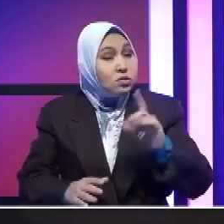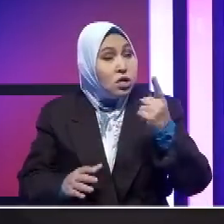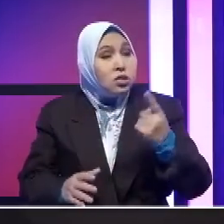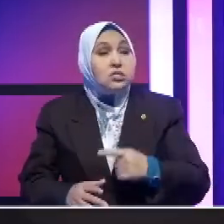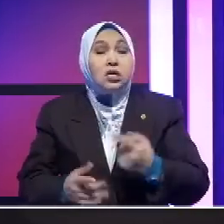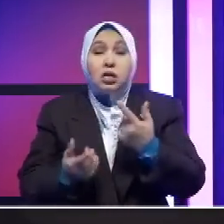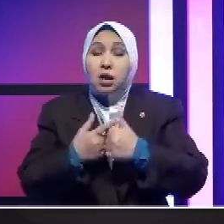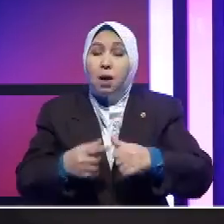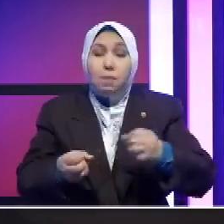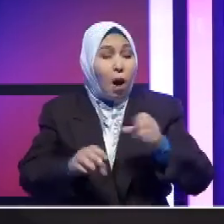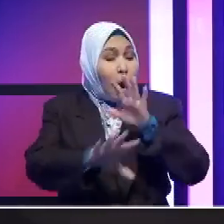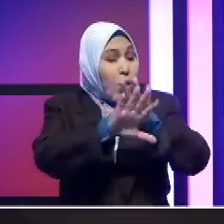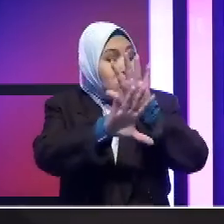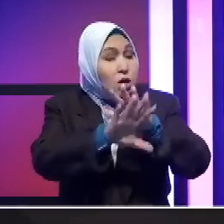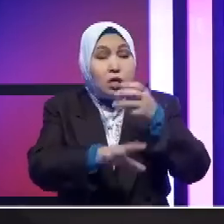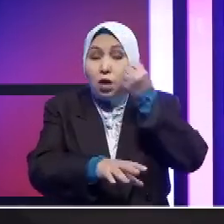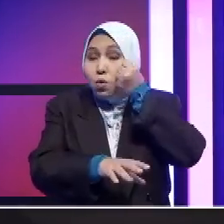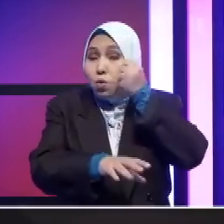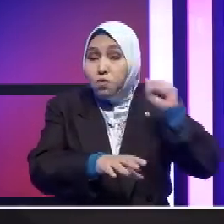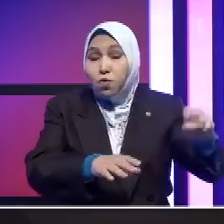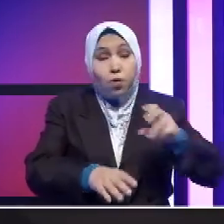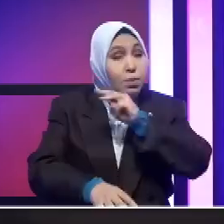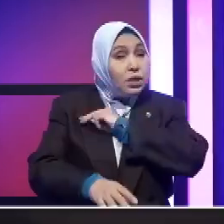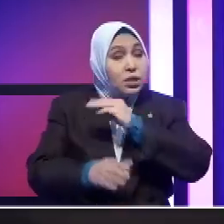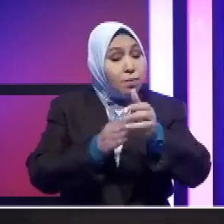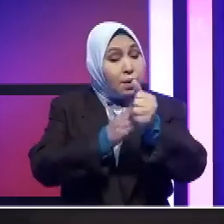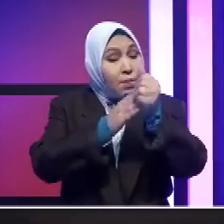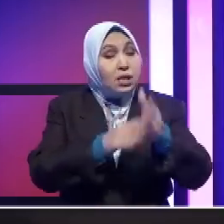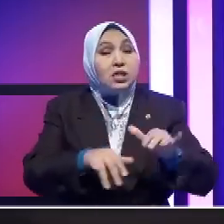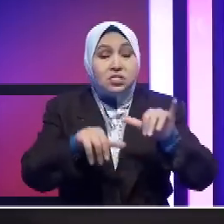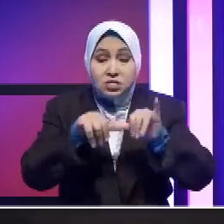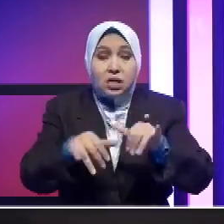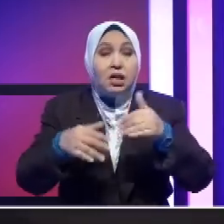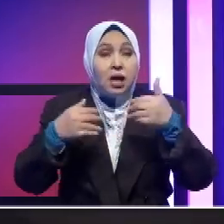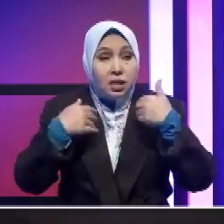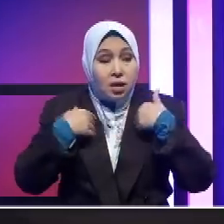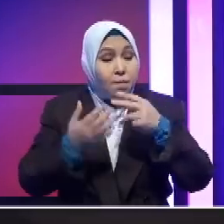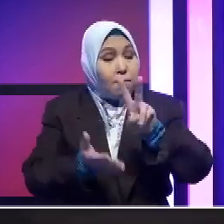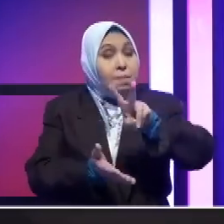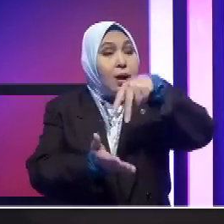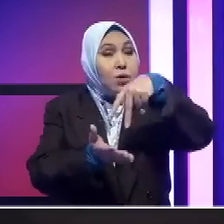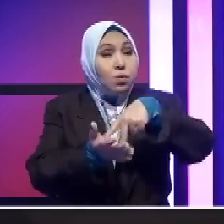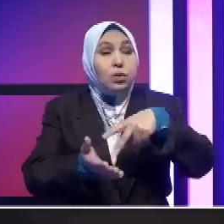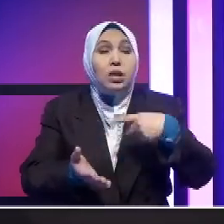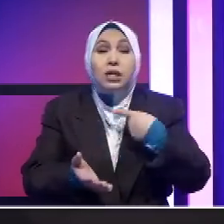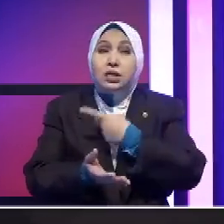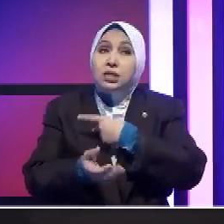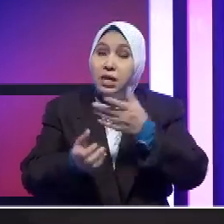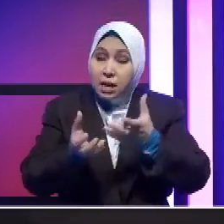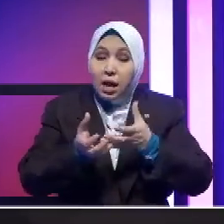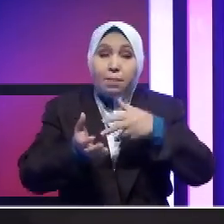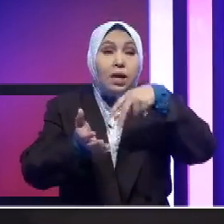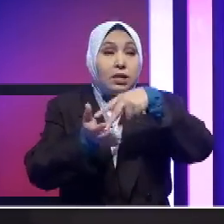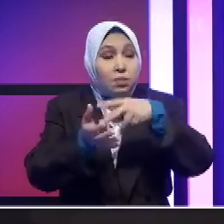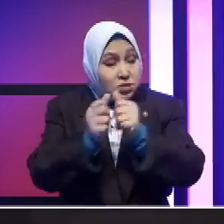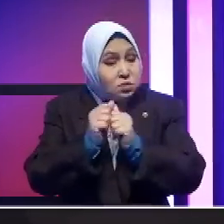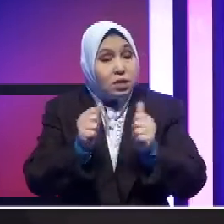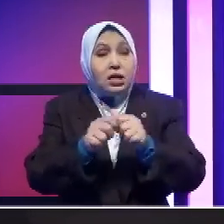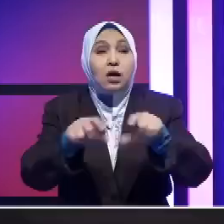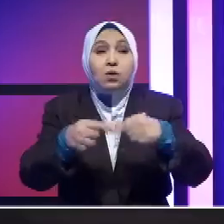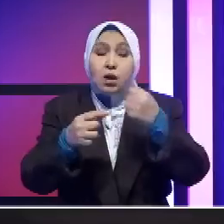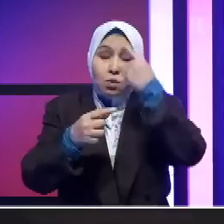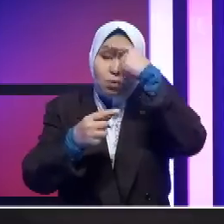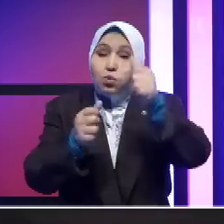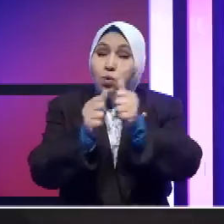yang kufur di kalangan menteri-menteri pemimpin, masih lagi ingin bangkit, dan kita ingin bangkit bersama dengan Al-Quran. Dijemput pada tuan-tuan